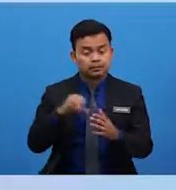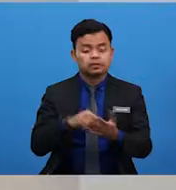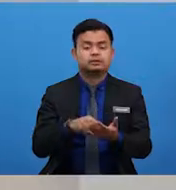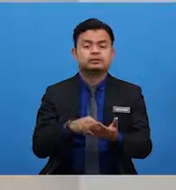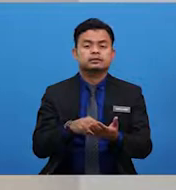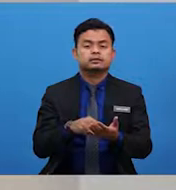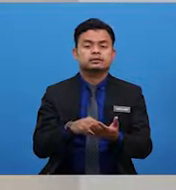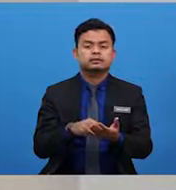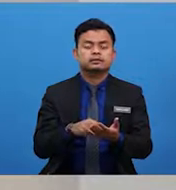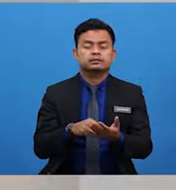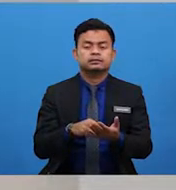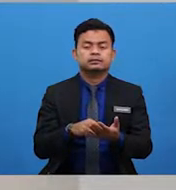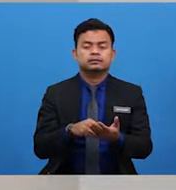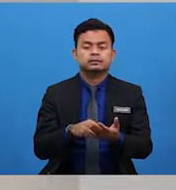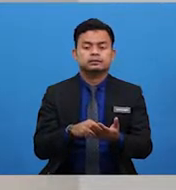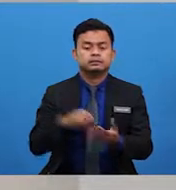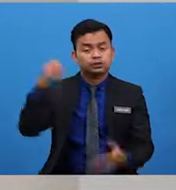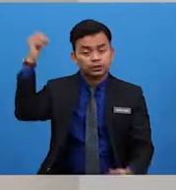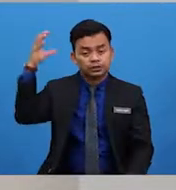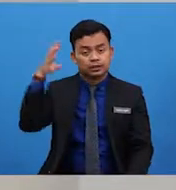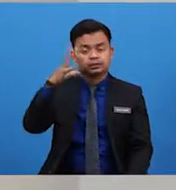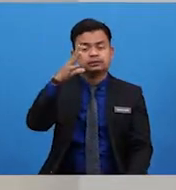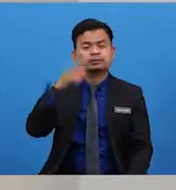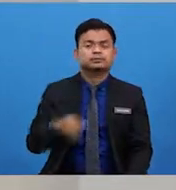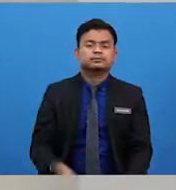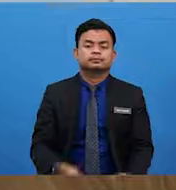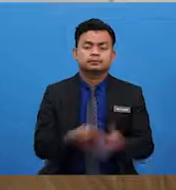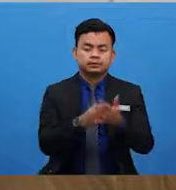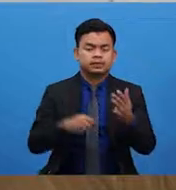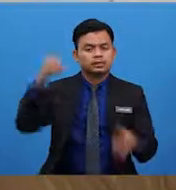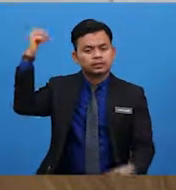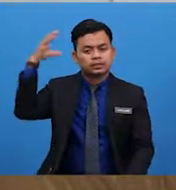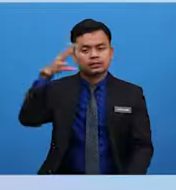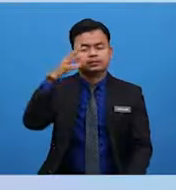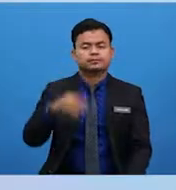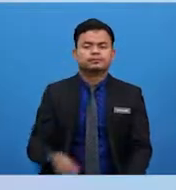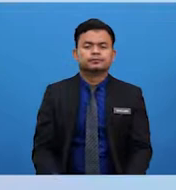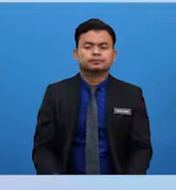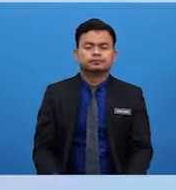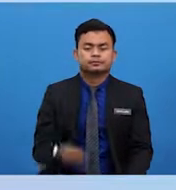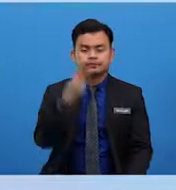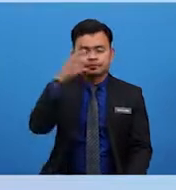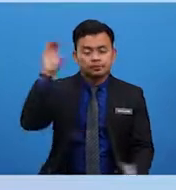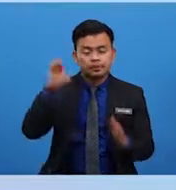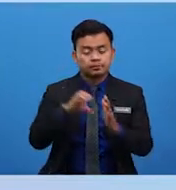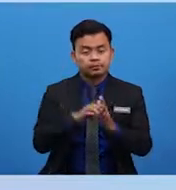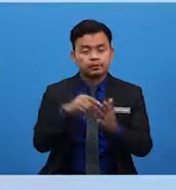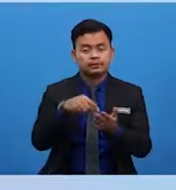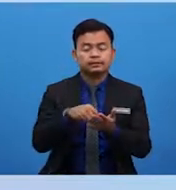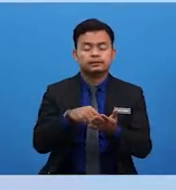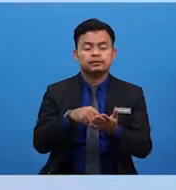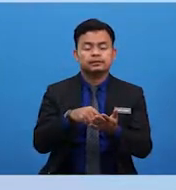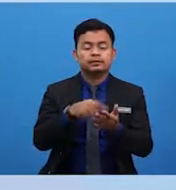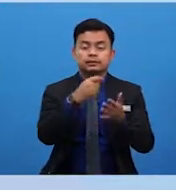chahayed hal-hal nilai lebih kepada penyelesaian cahaya air Oke dan Lihatlah gambar ini nilai itu